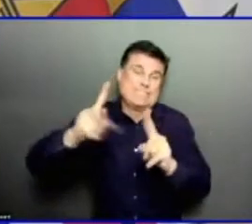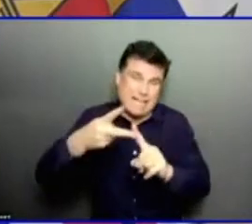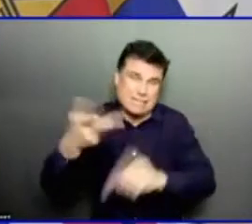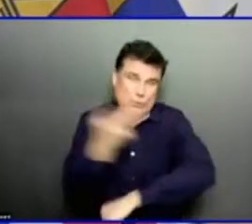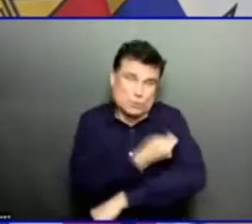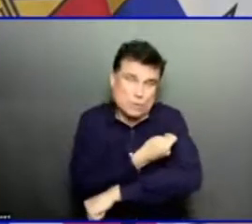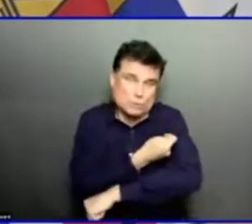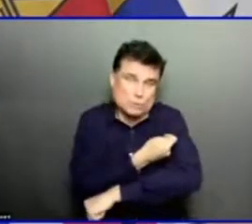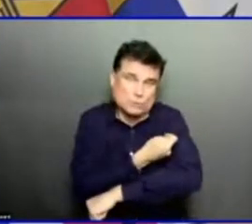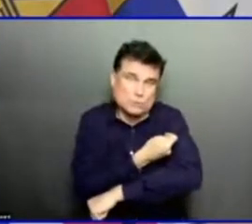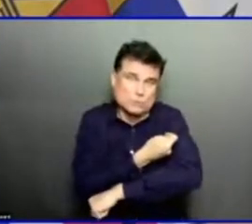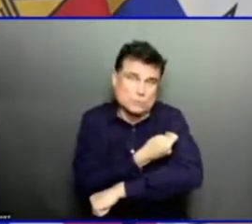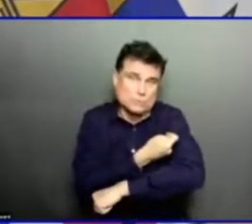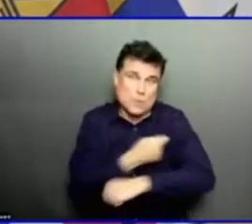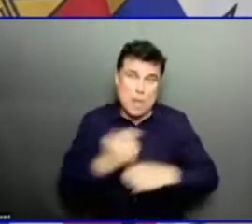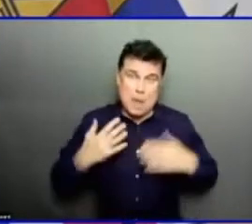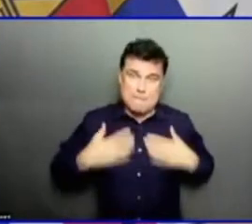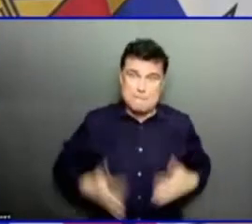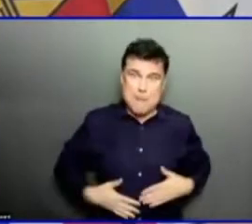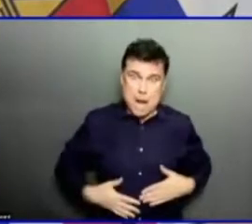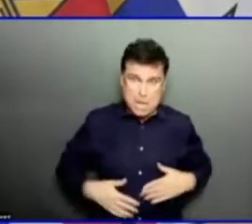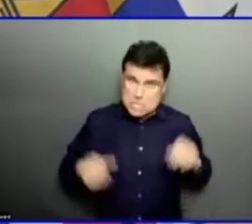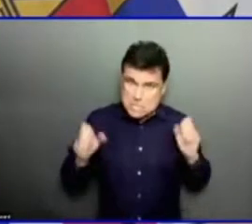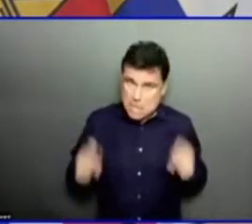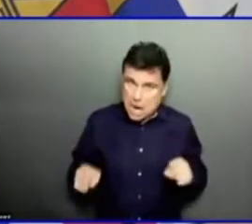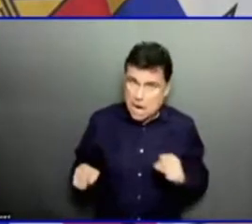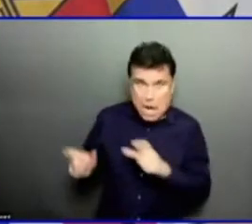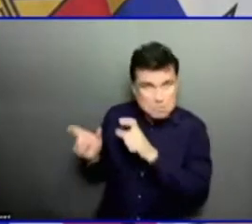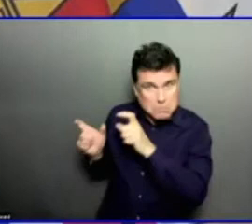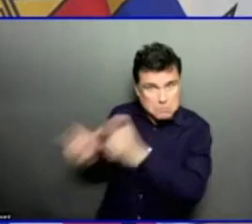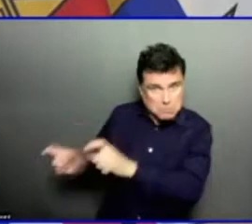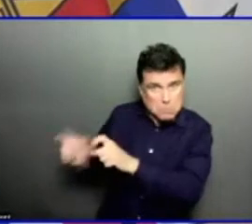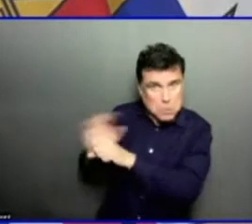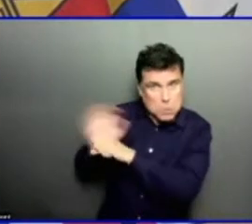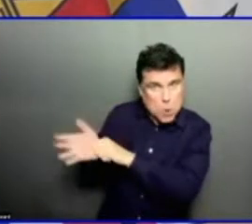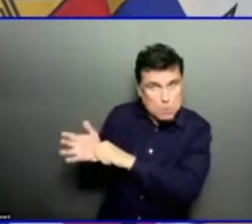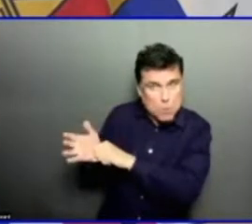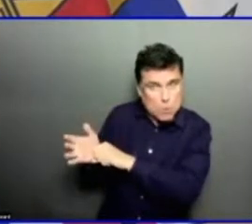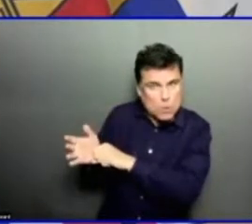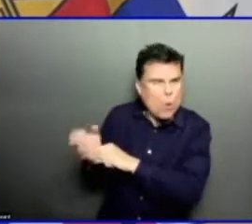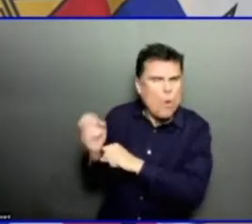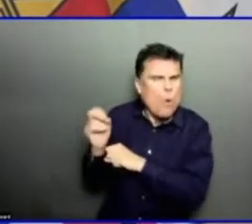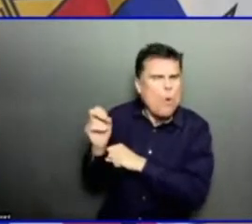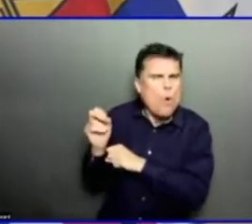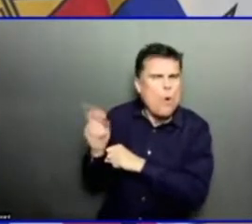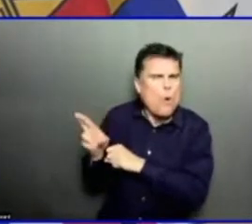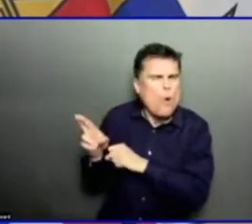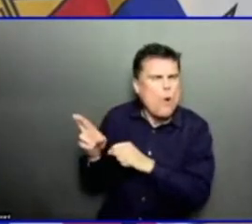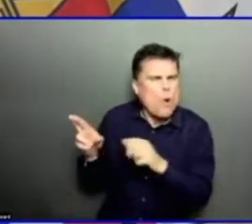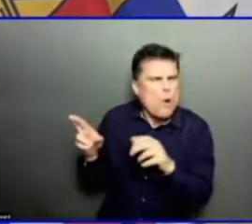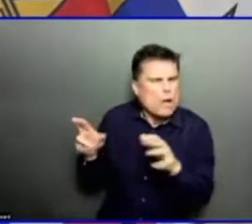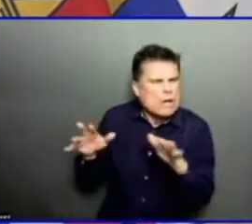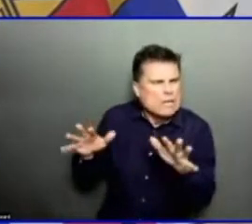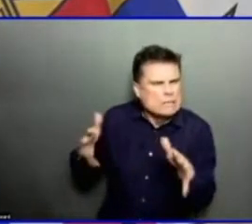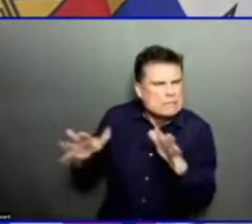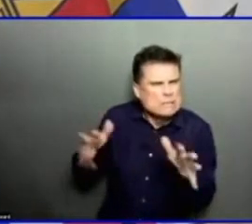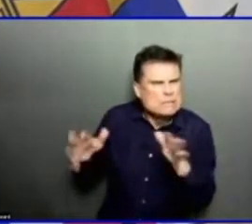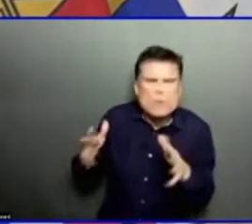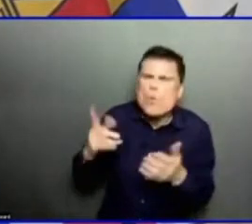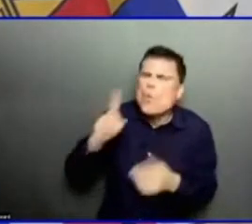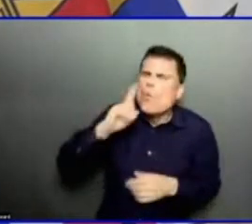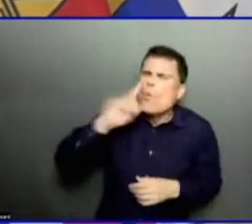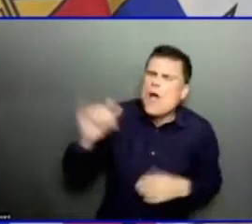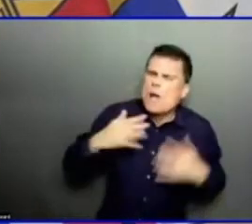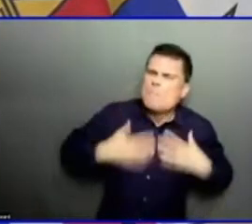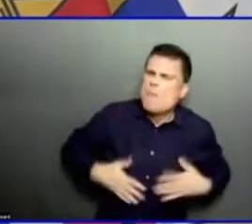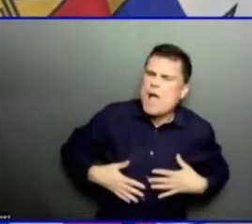might have, and what 那么他说第一针和第二针之间打过了第一针还没打第二针，那么这个时候